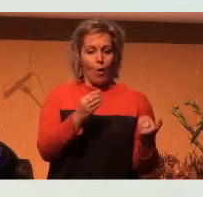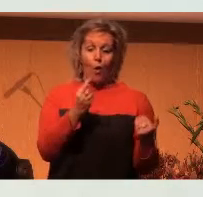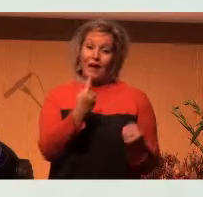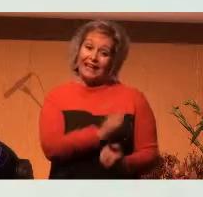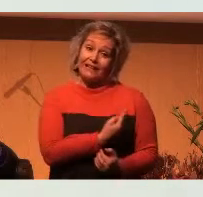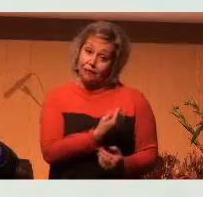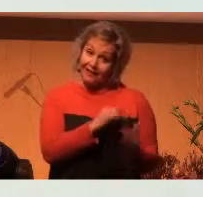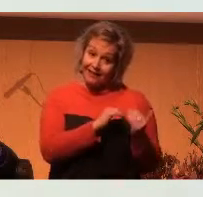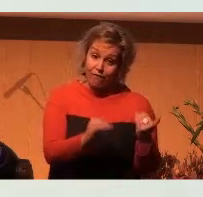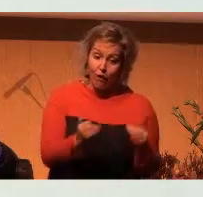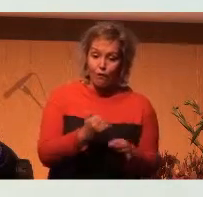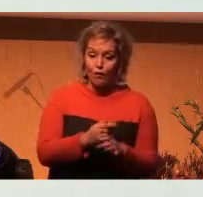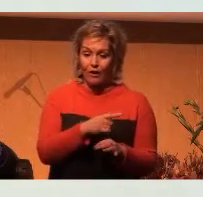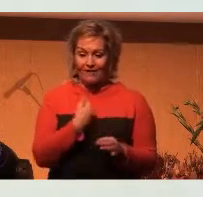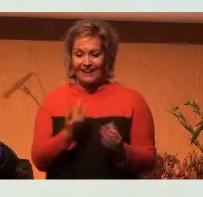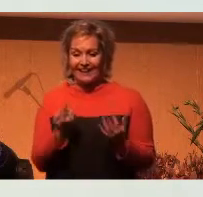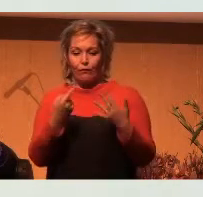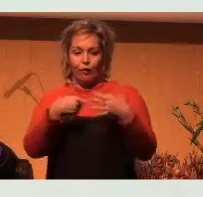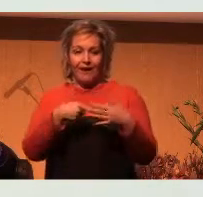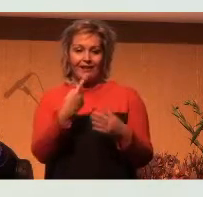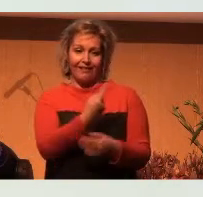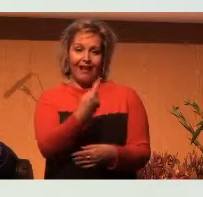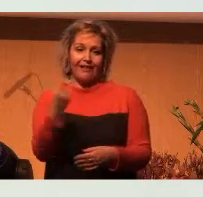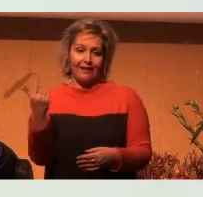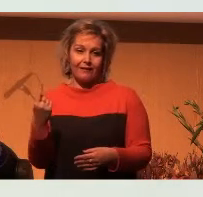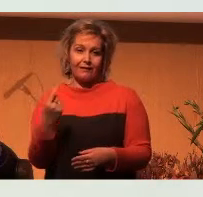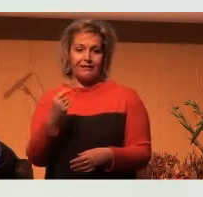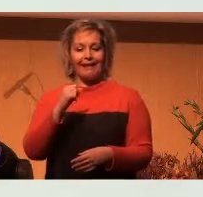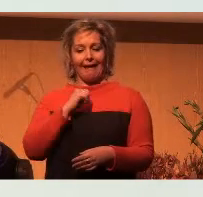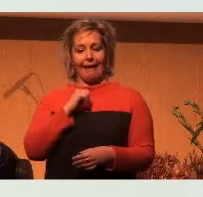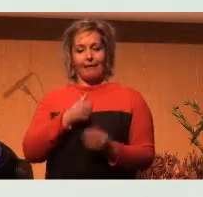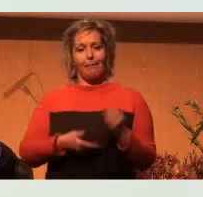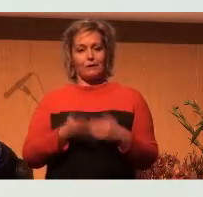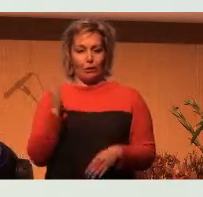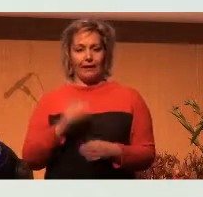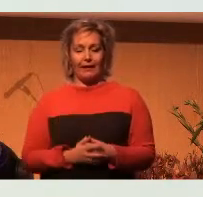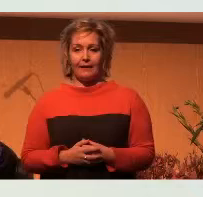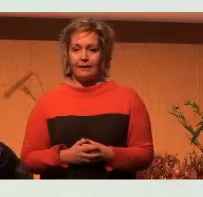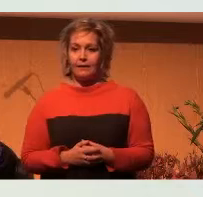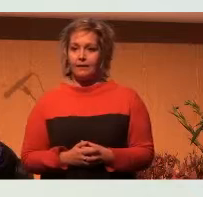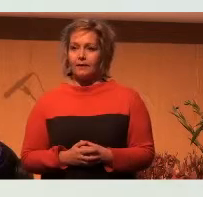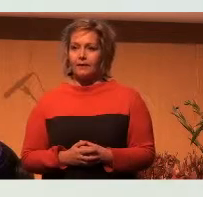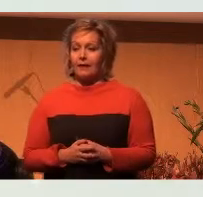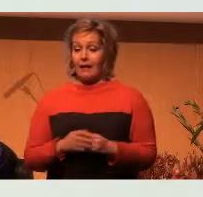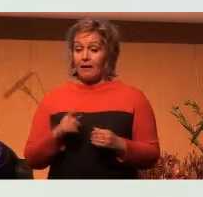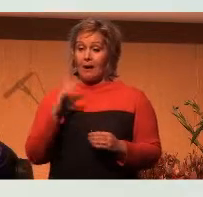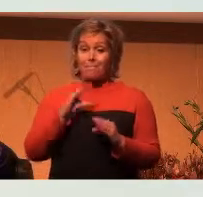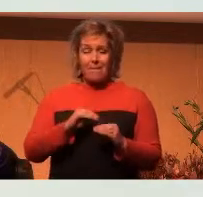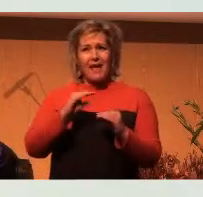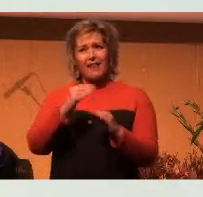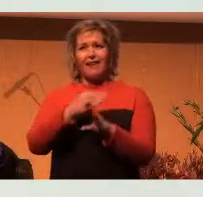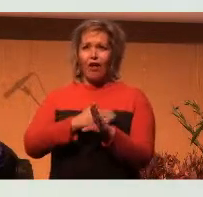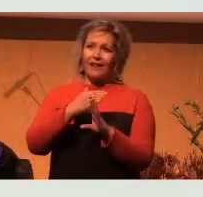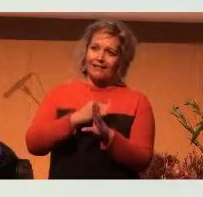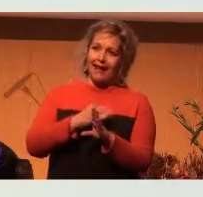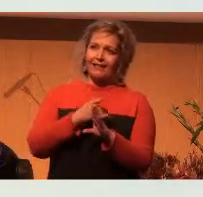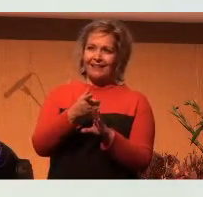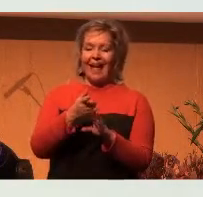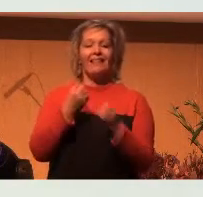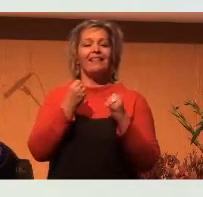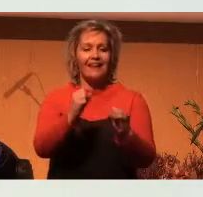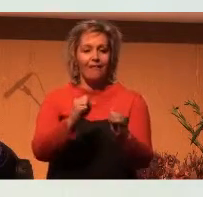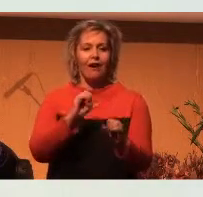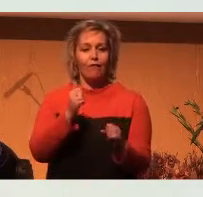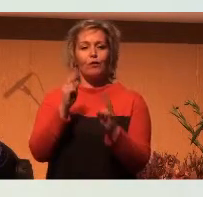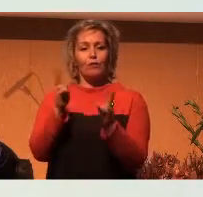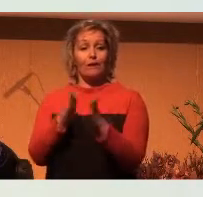individuelt nivå, hvordan vi involverer den enkelte i egne beslutninger. Bedre kvalitet altså driveren